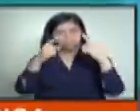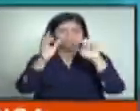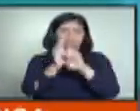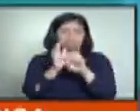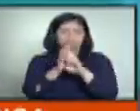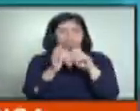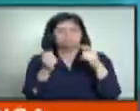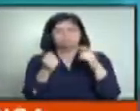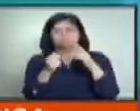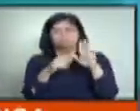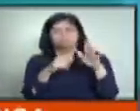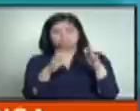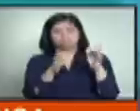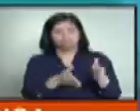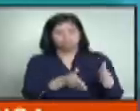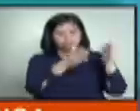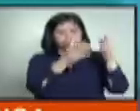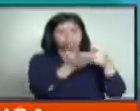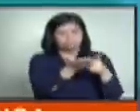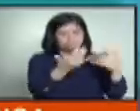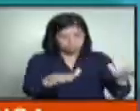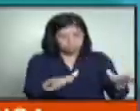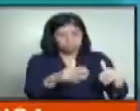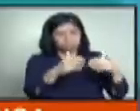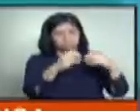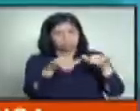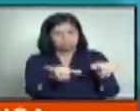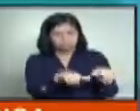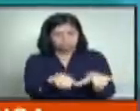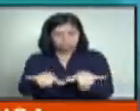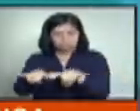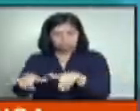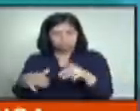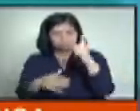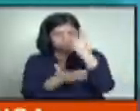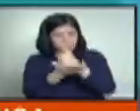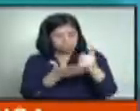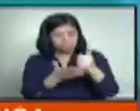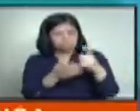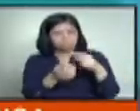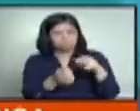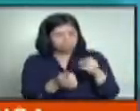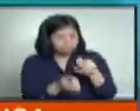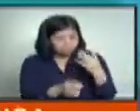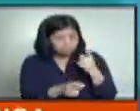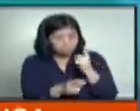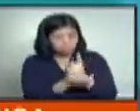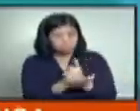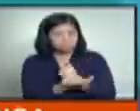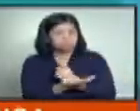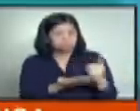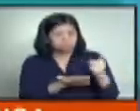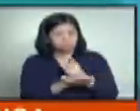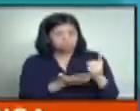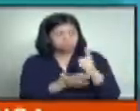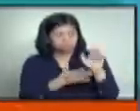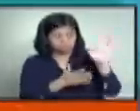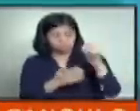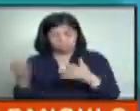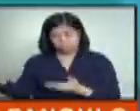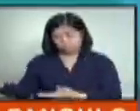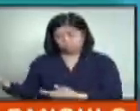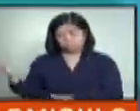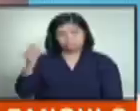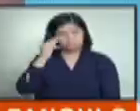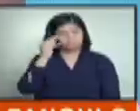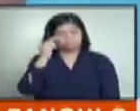Halimbawa, for linear meter yung usapan namin. So, kung ilang linear meter yung natapos niya in 1 week, yun ang binabayaran ko po. Sige, sir. Pasalitan naman natin si